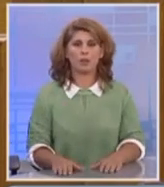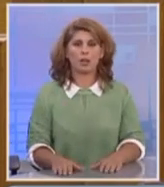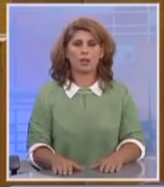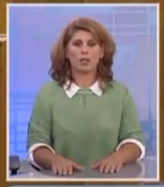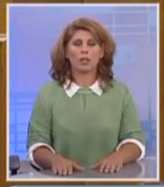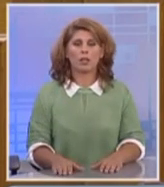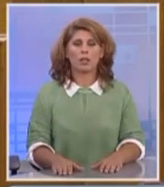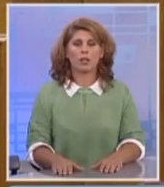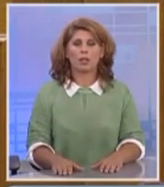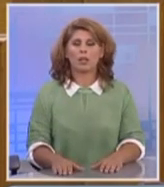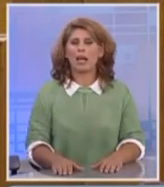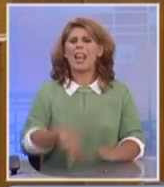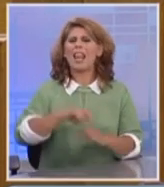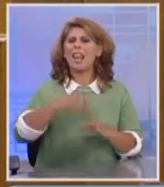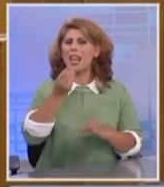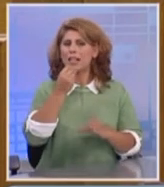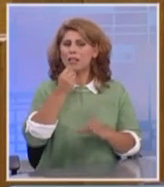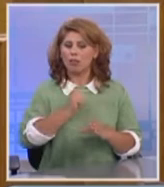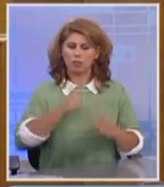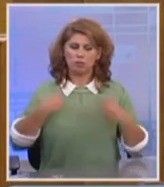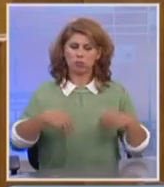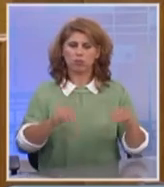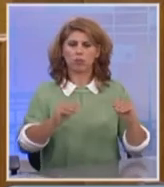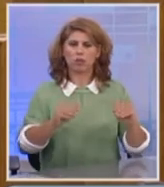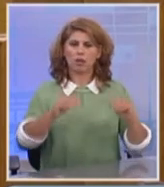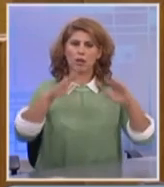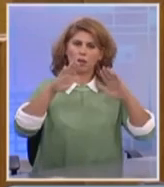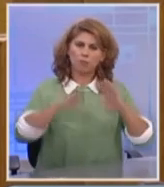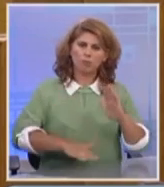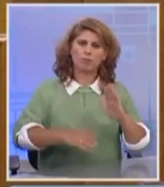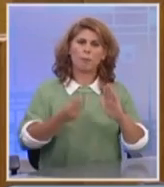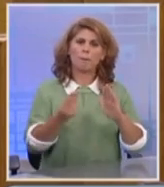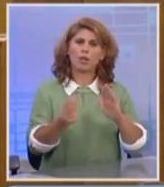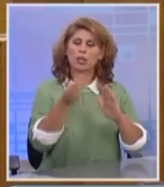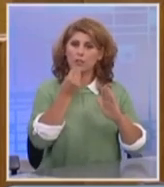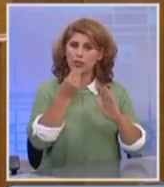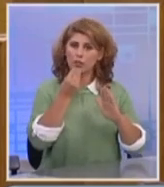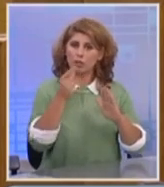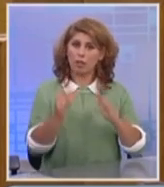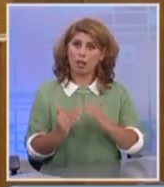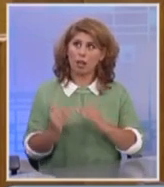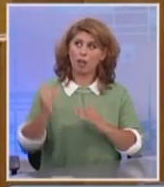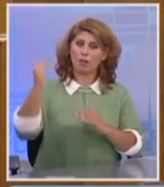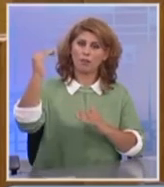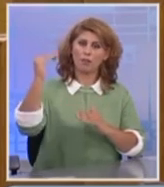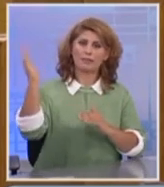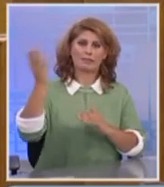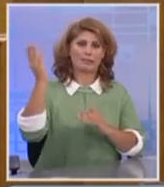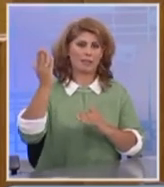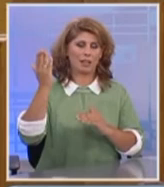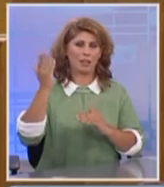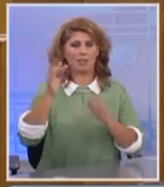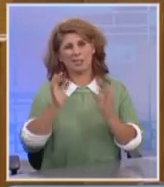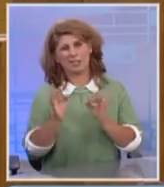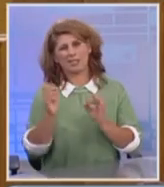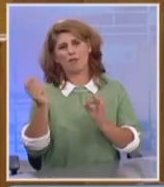λέσχες ιδιωτικοποιούνται και ρίχνουν την ποιότητα στο φαγητό την ίδια στιγμή που ανεβάζουν τις δήθεν